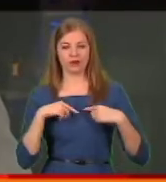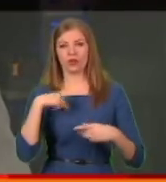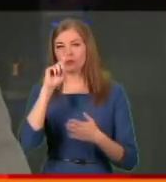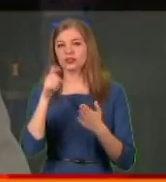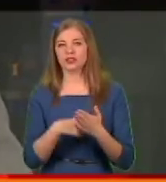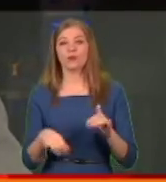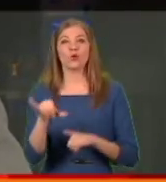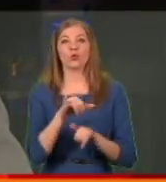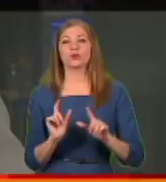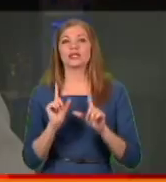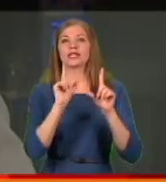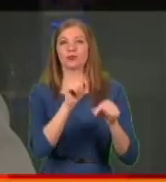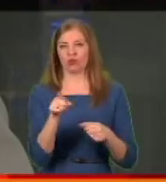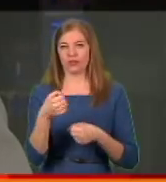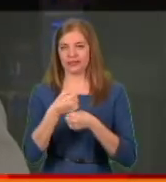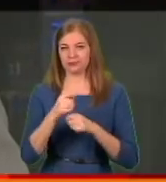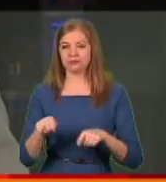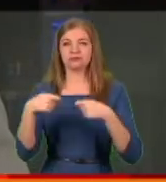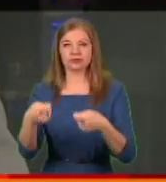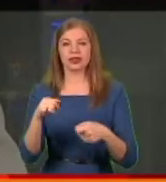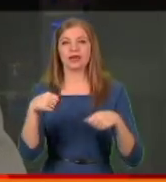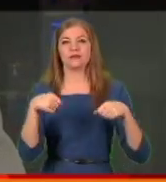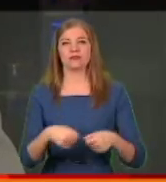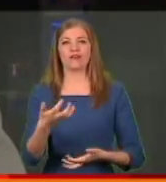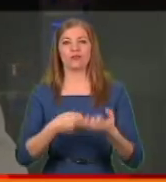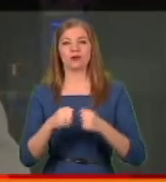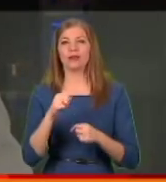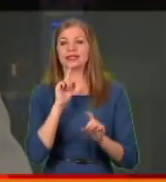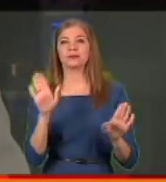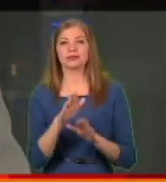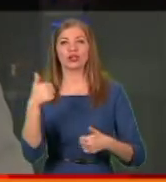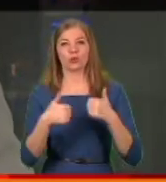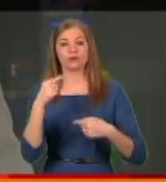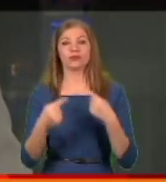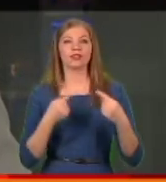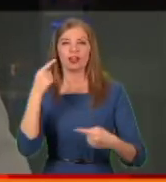дізнаємося, куди ж поїде кришталевий мікрофон та право приймати пісенний конкурс